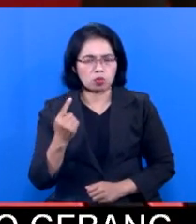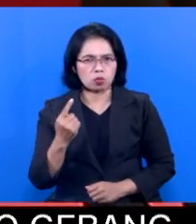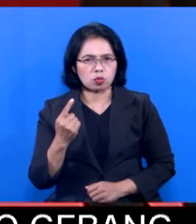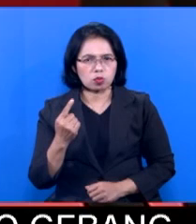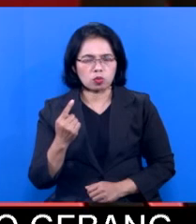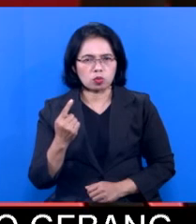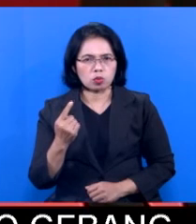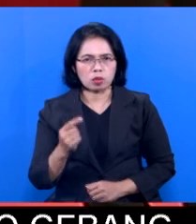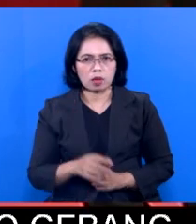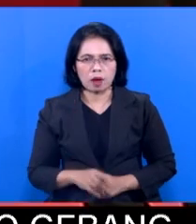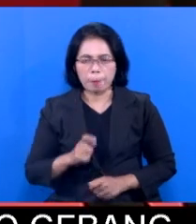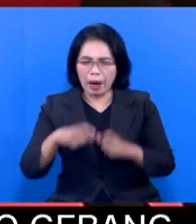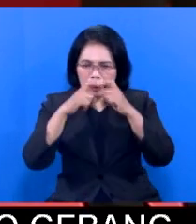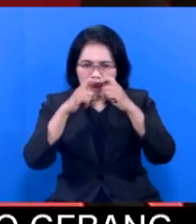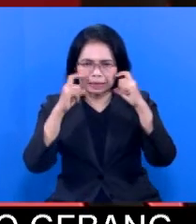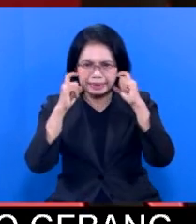utamanya selalu memakai masker.